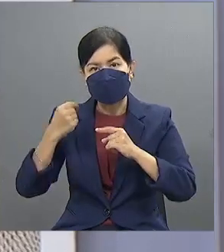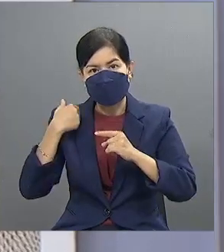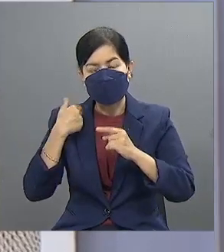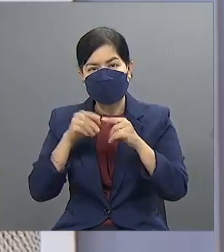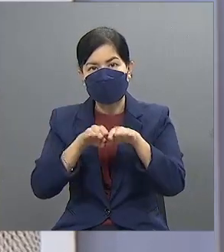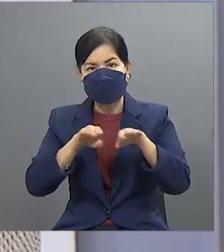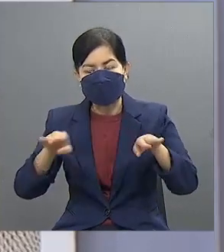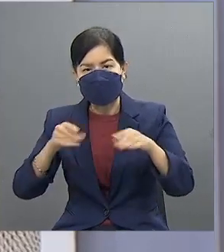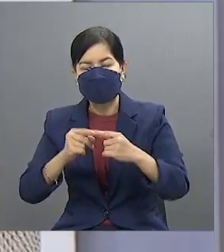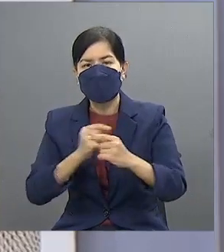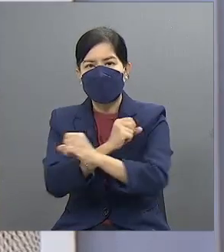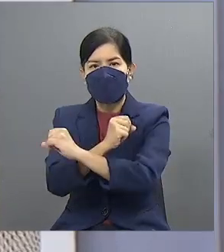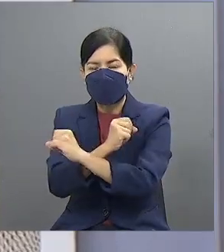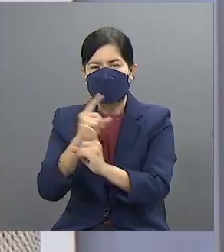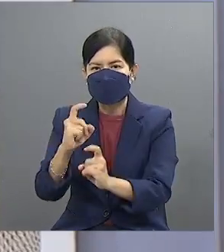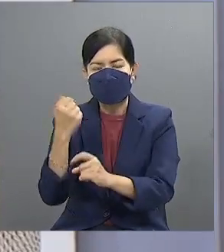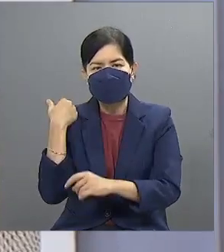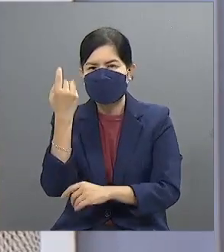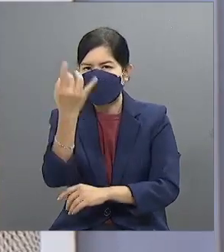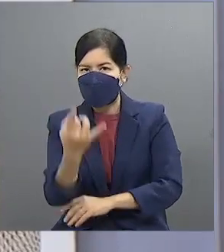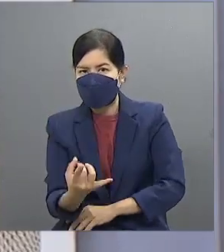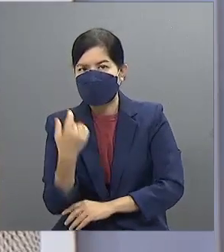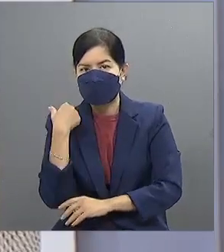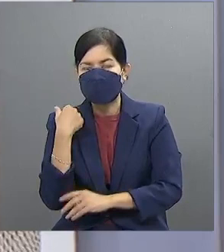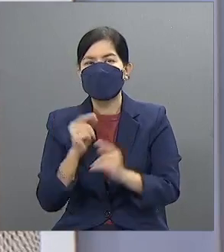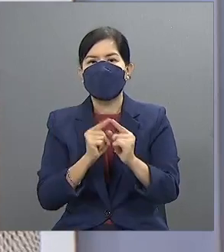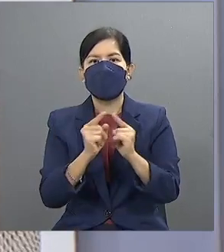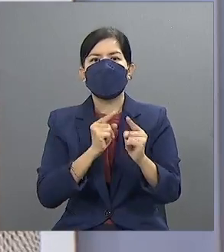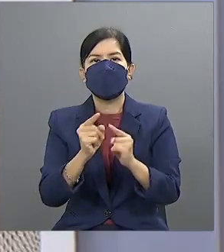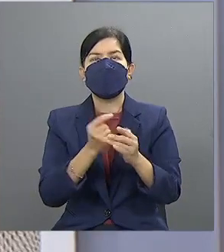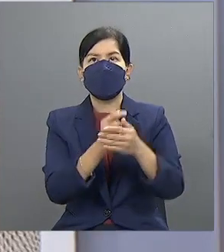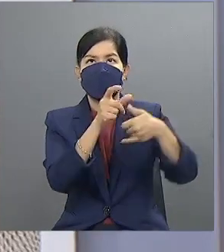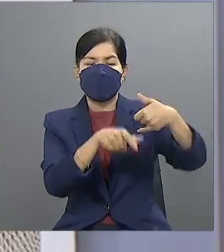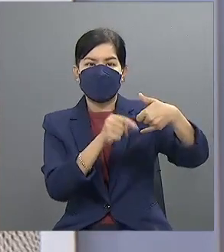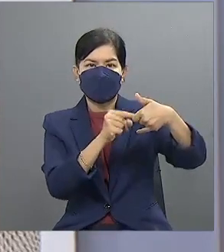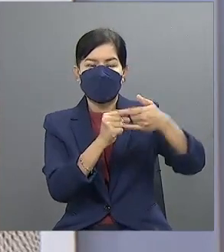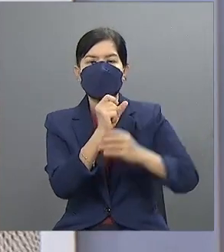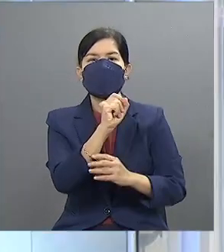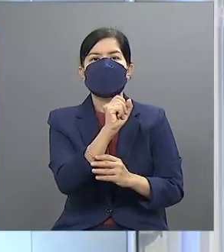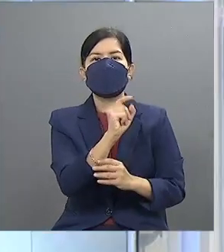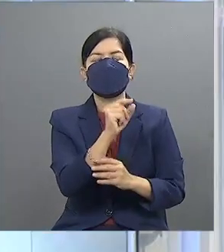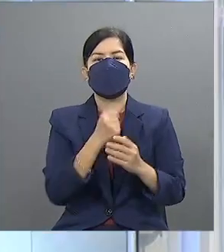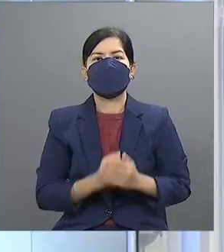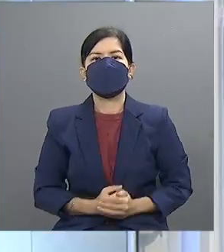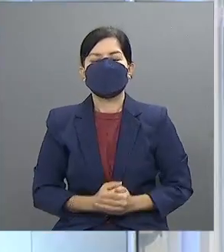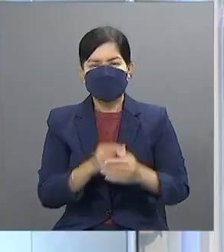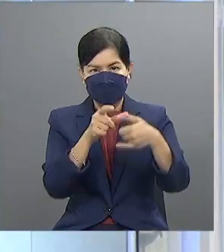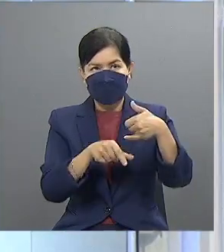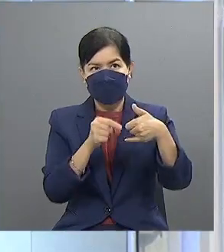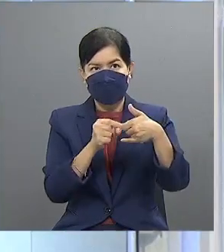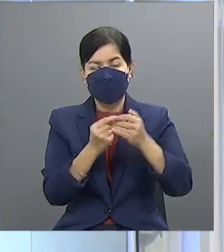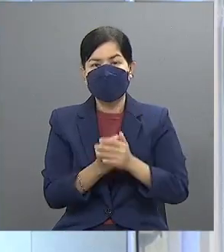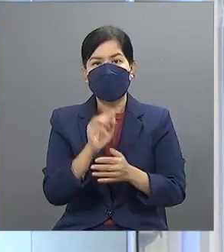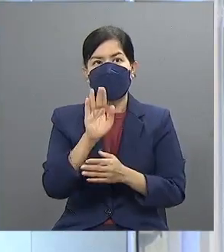เรื่องนี้มาพดคุยกันะคะท่วงพูดคุยกัผู้ชะธษัตราจาน Association of Thai Treasury to reviewาจ beispielsweiseอย